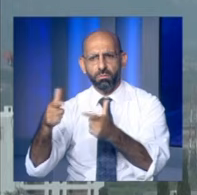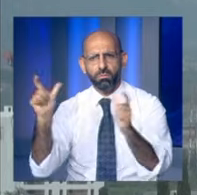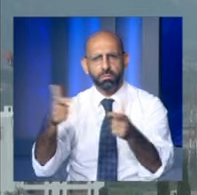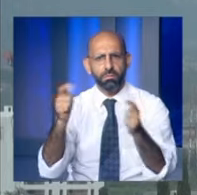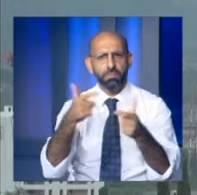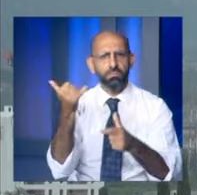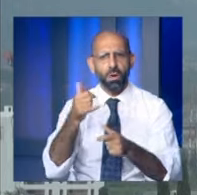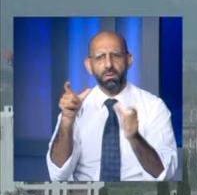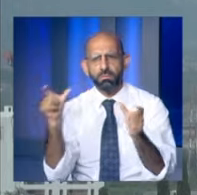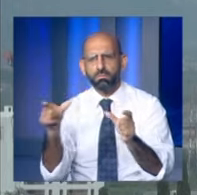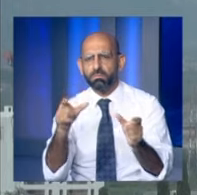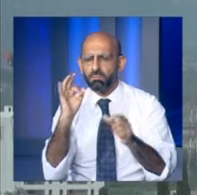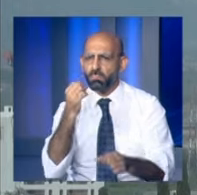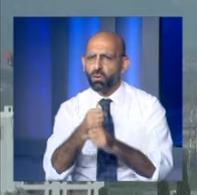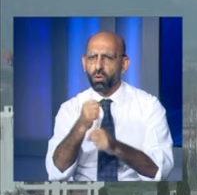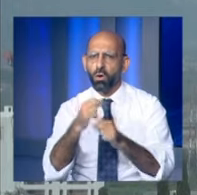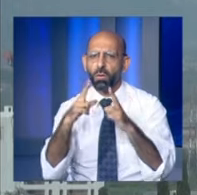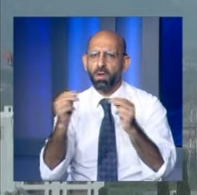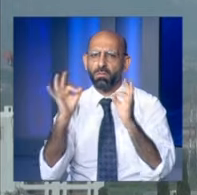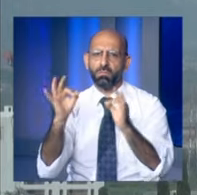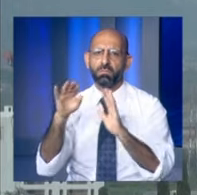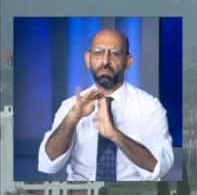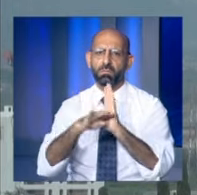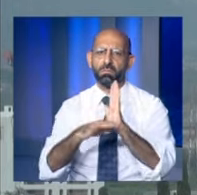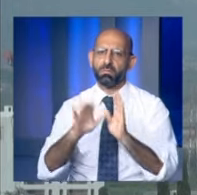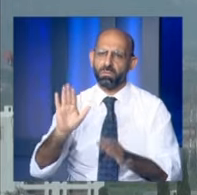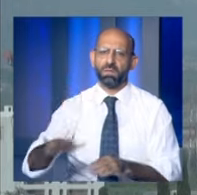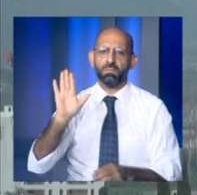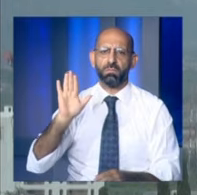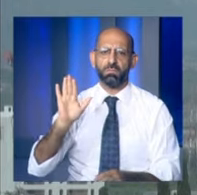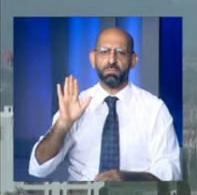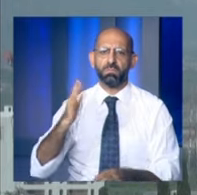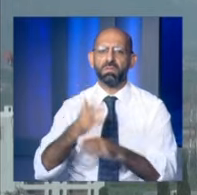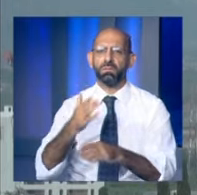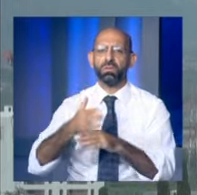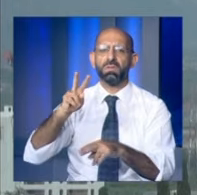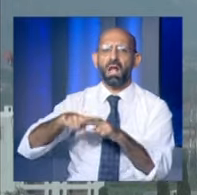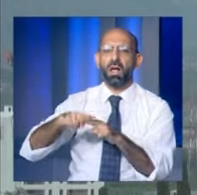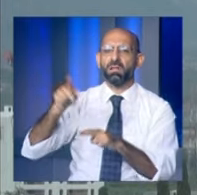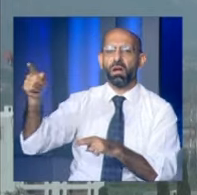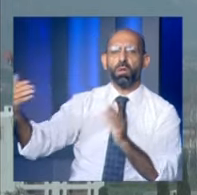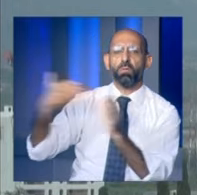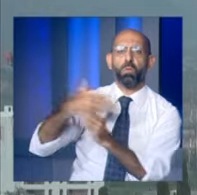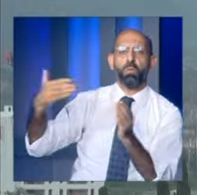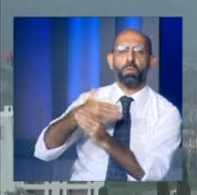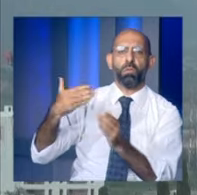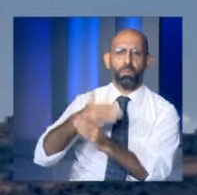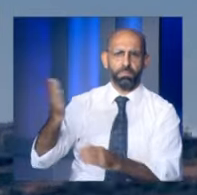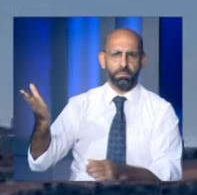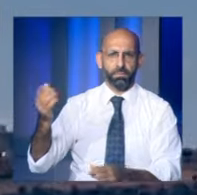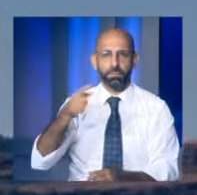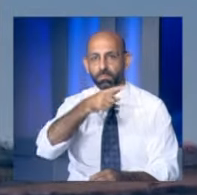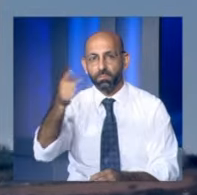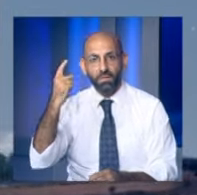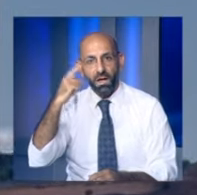الأول بتوقيف مجموعات مسلحة من حماس والجماعة الإسلامية في لبنان كانت تحضر لهجمات صاروخية ضد إسرائيل.